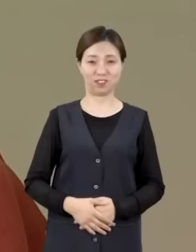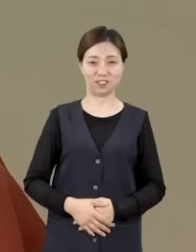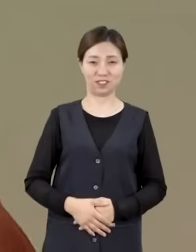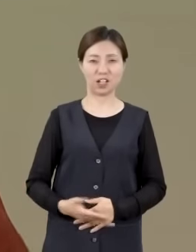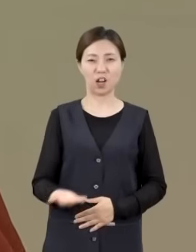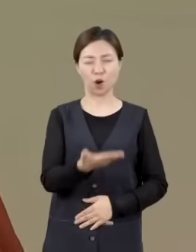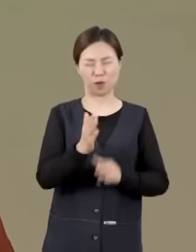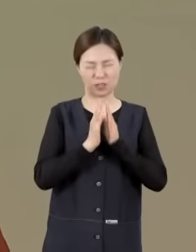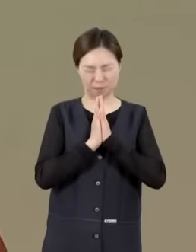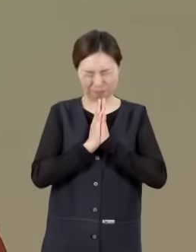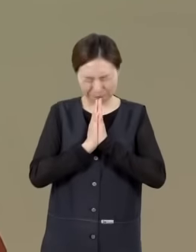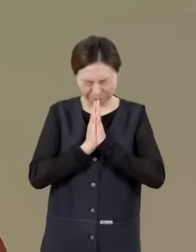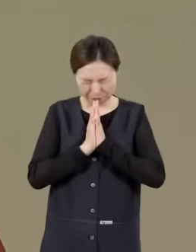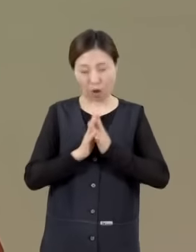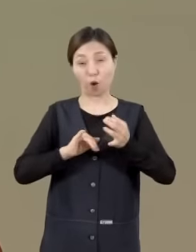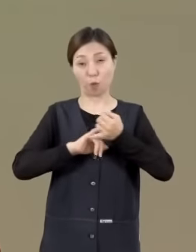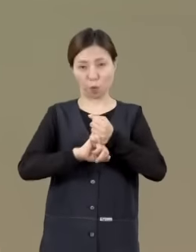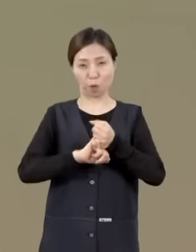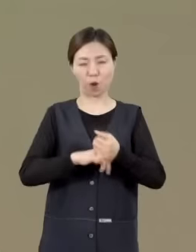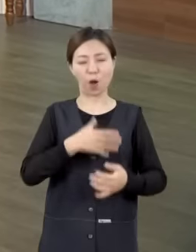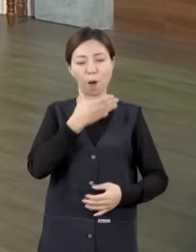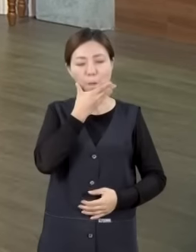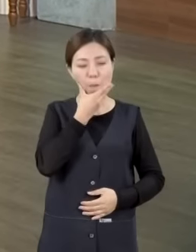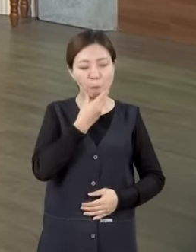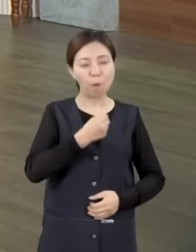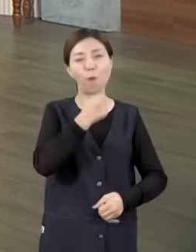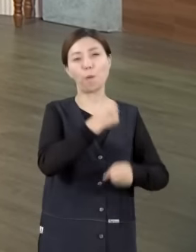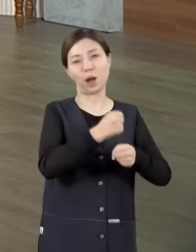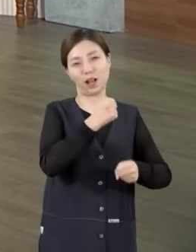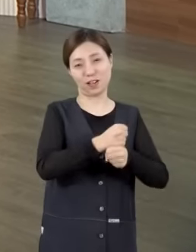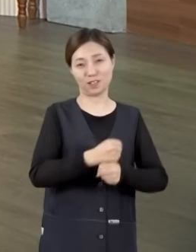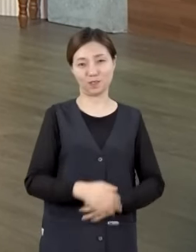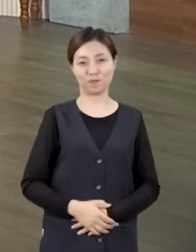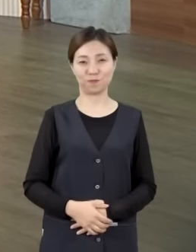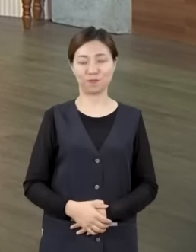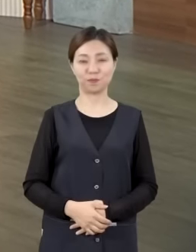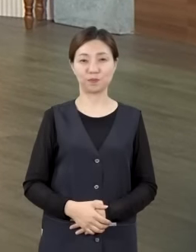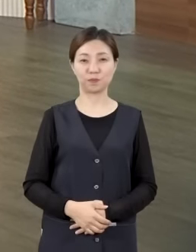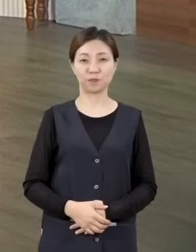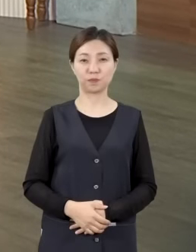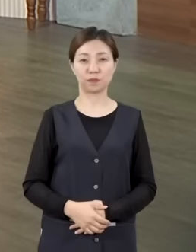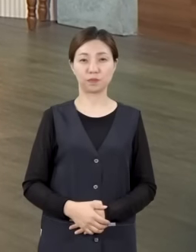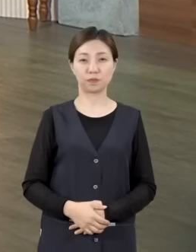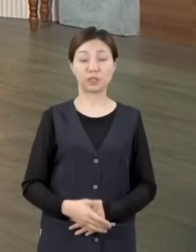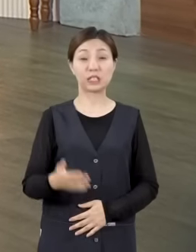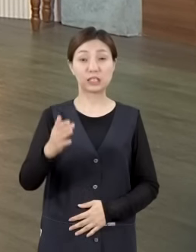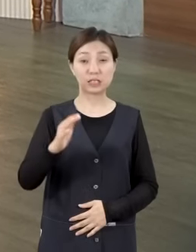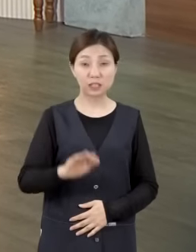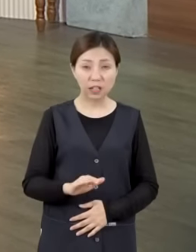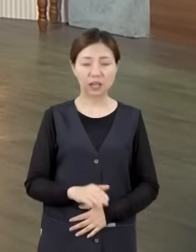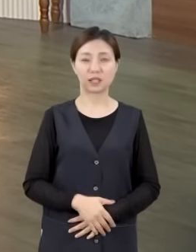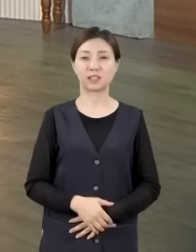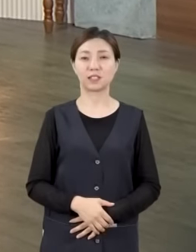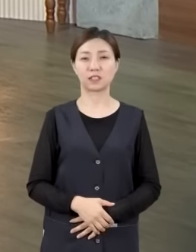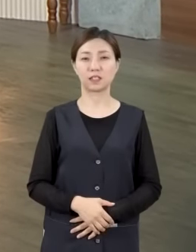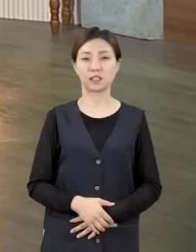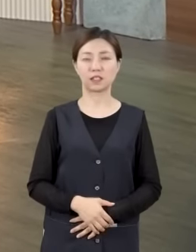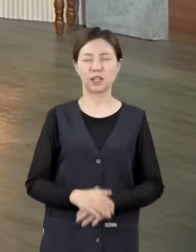현재 진행형입니다 그러니 기도하십시오 공덕을 닦으십시오